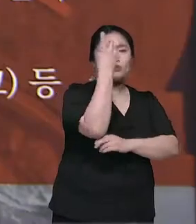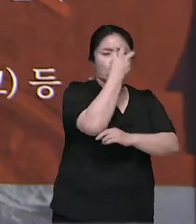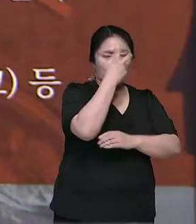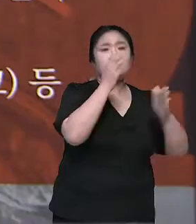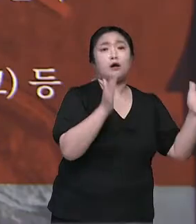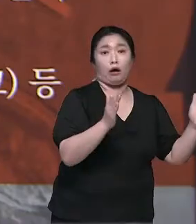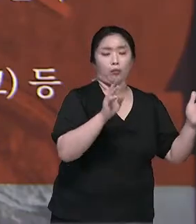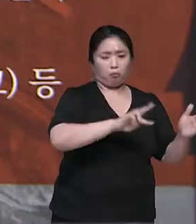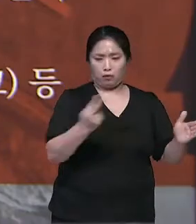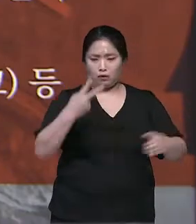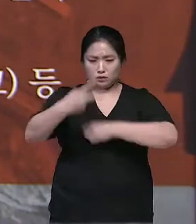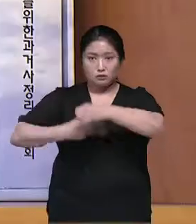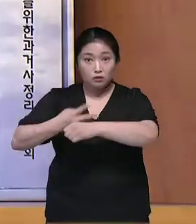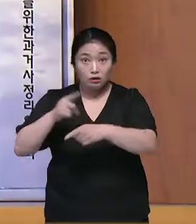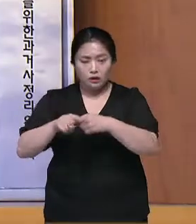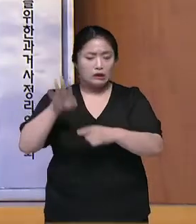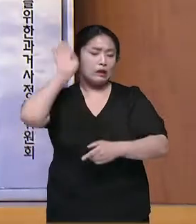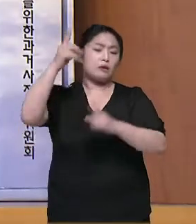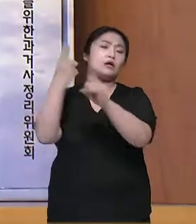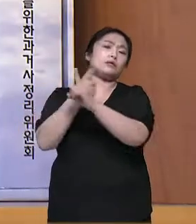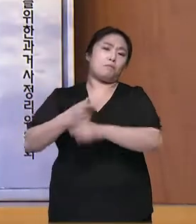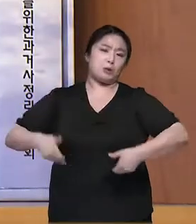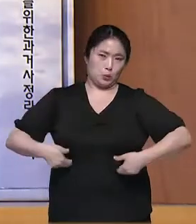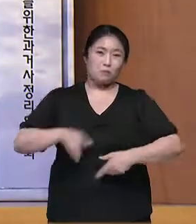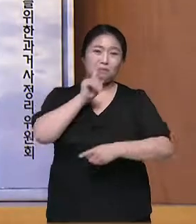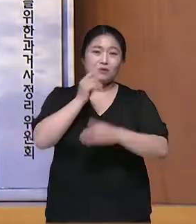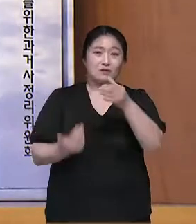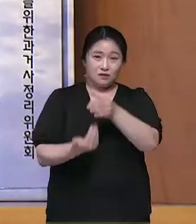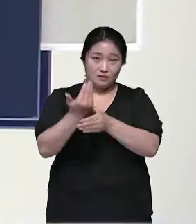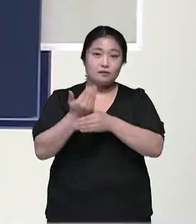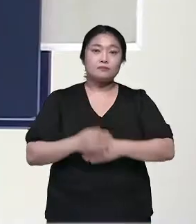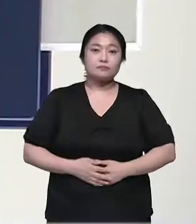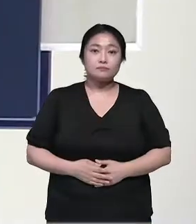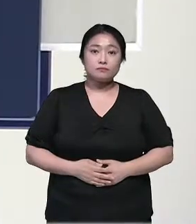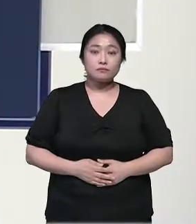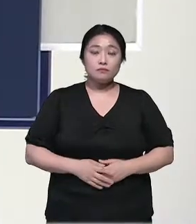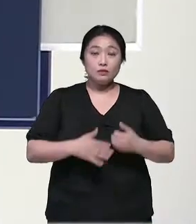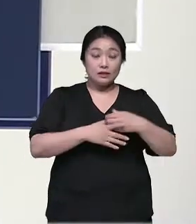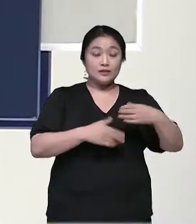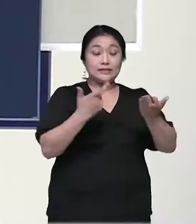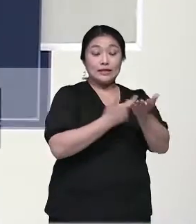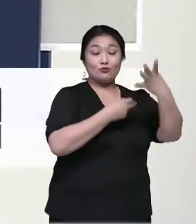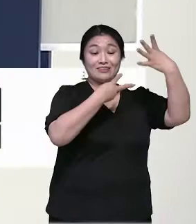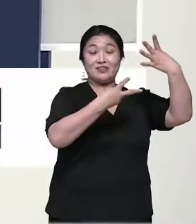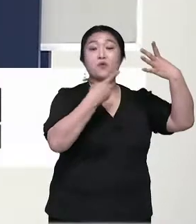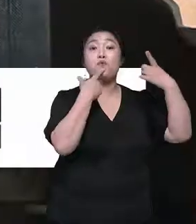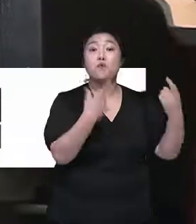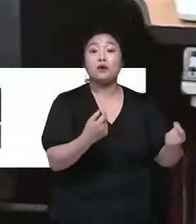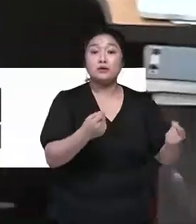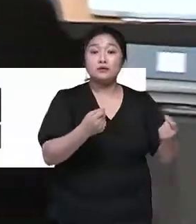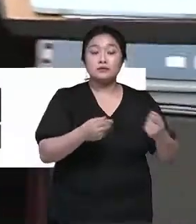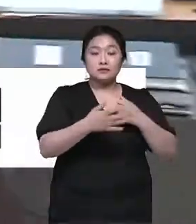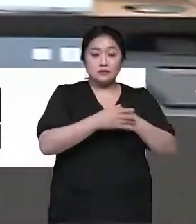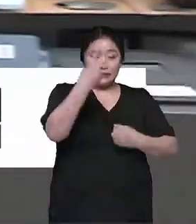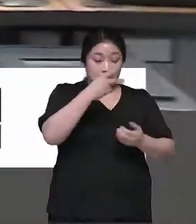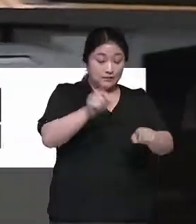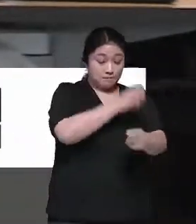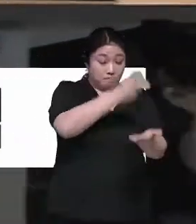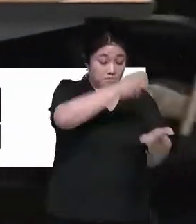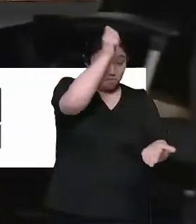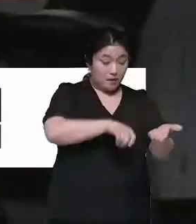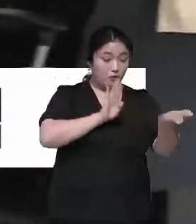줄어든 조사 기간은 앞으로 개정이 필요할 것이란 전망이 나옵니다. 제주 4.3 사건의 경우도 2000년 특별법 제정